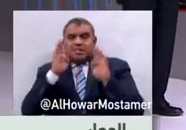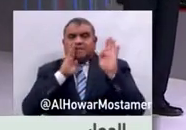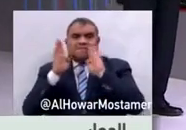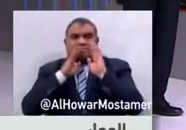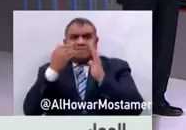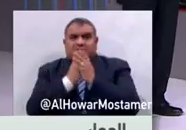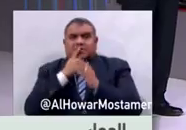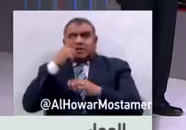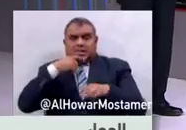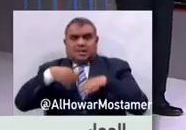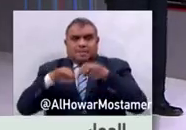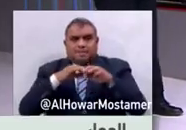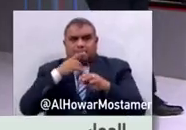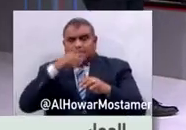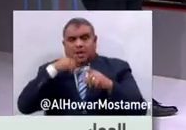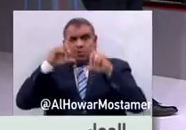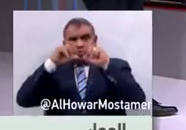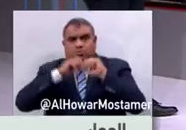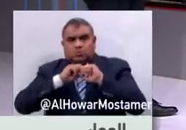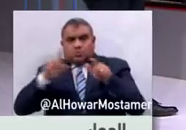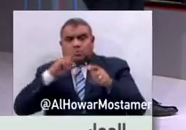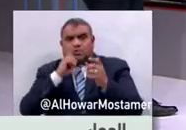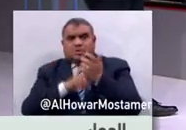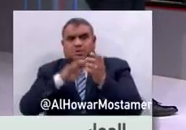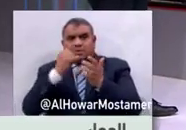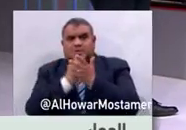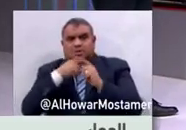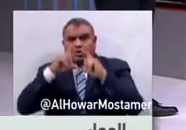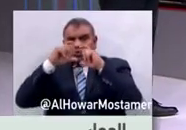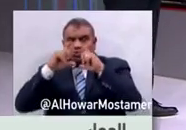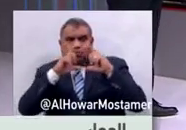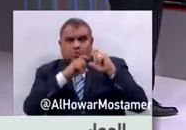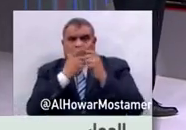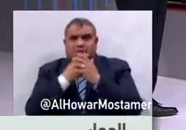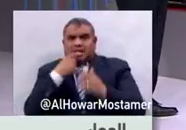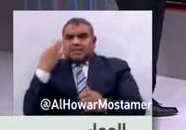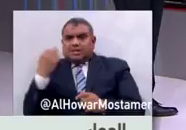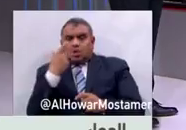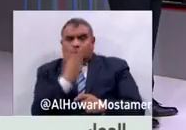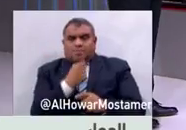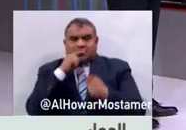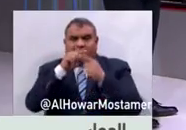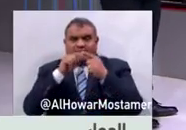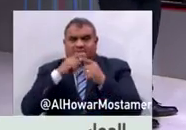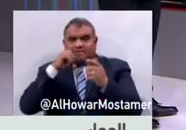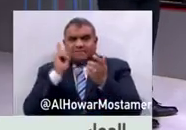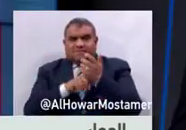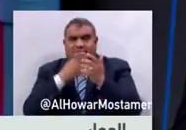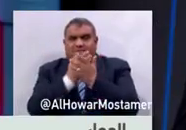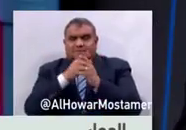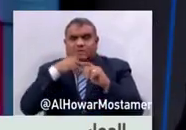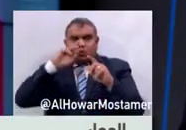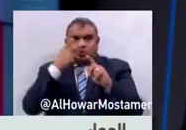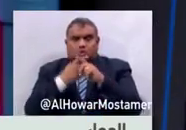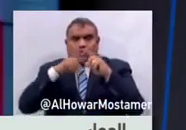خلال عنوان وخلال صورة، لازم يكون في تايتل اند ايمج. 53% من العينة اختاروا ده، اختاروا